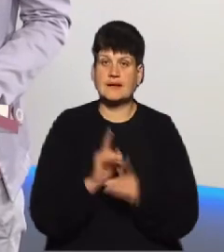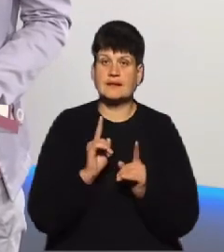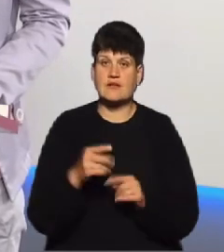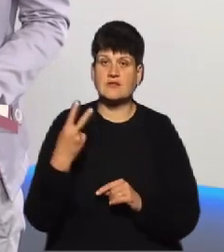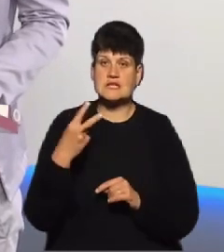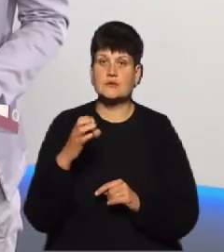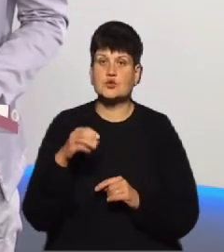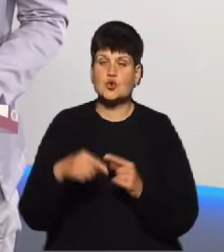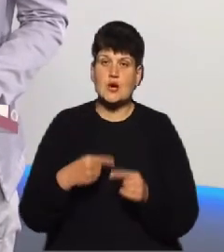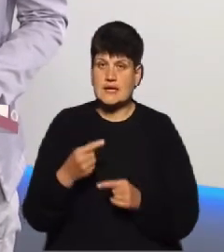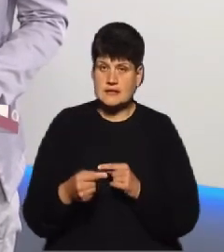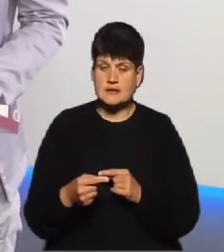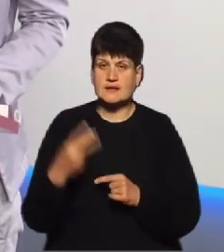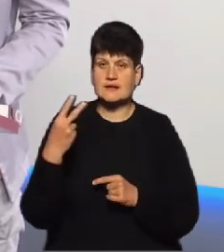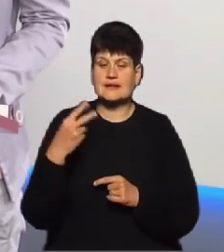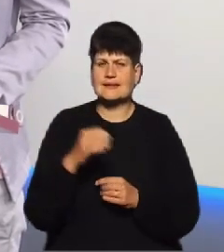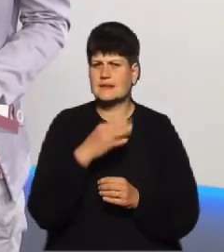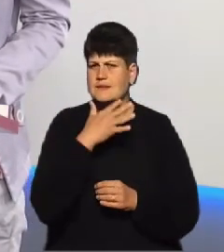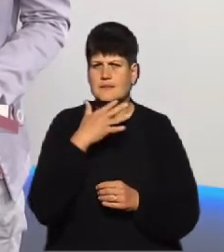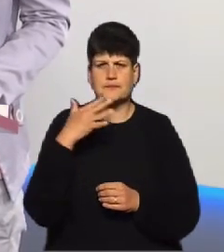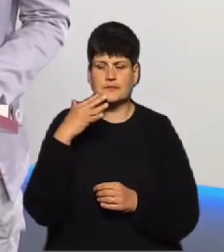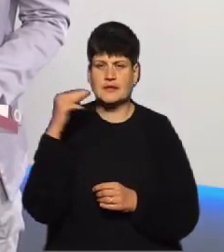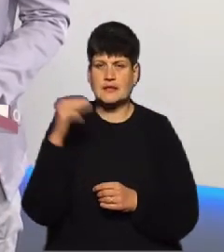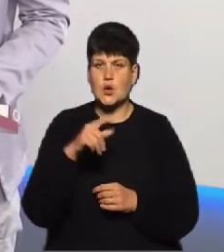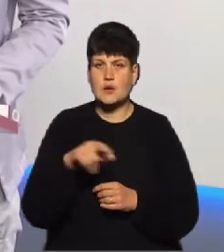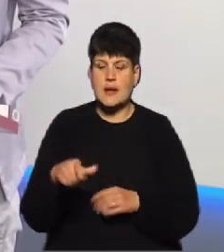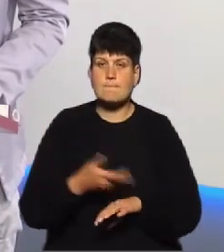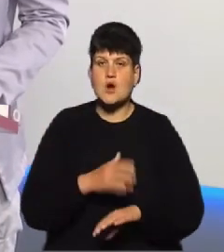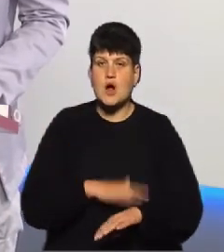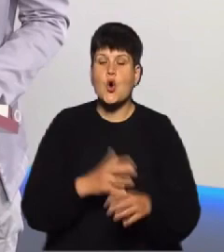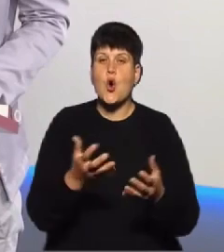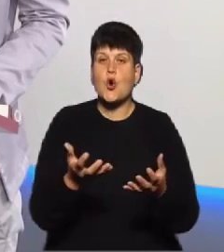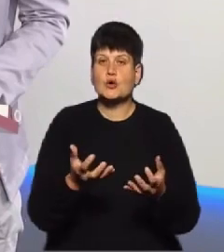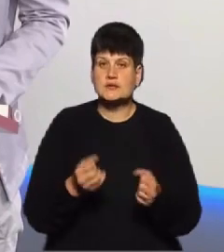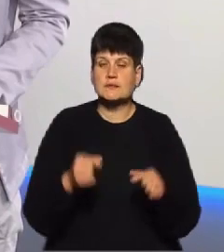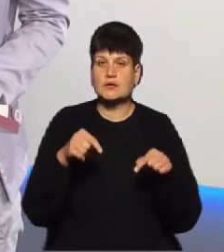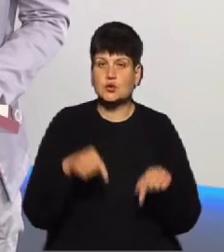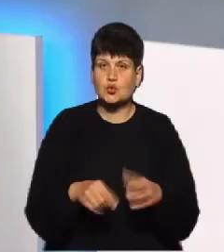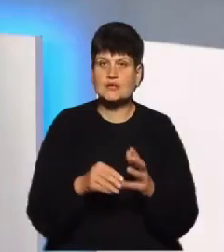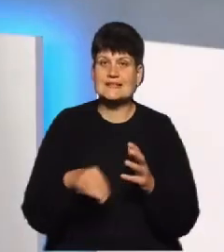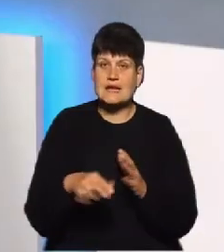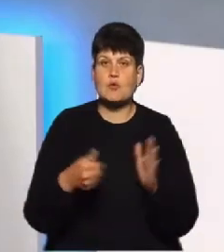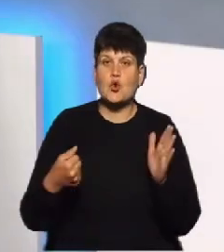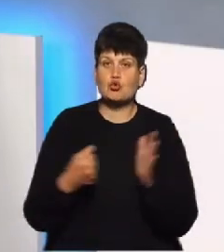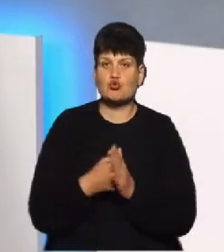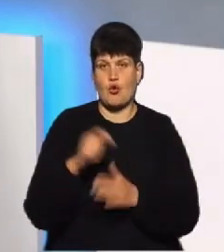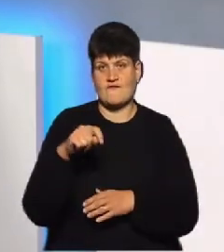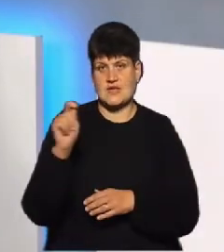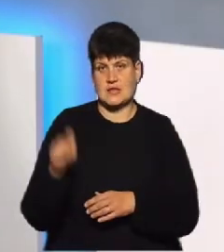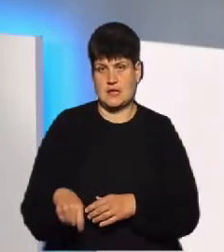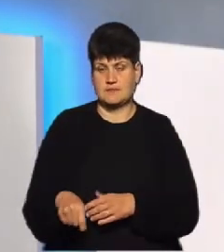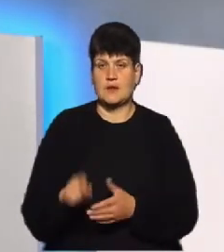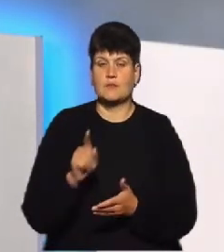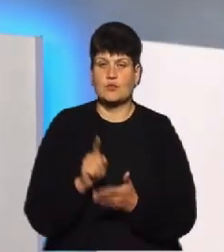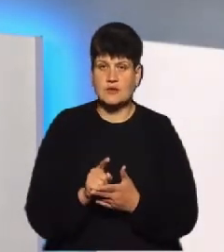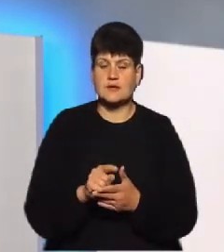десятки тисяч людей, поляків, отримали від польської держави тут землю до війни. Ми на цьому мусимо ставити три крапки.